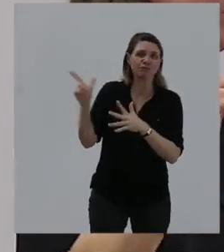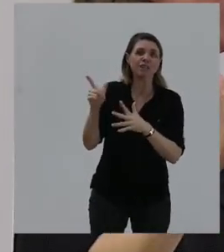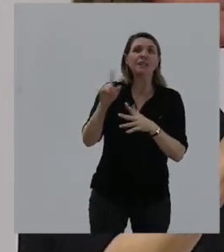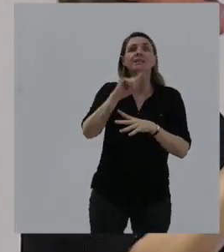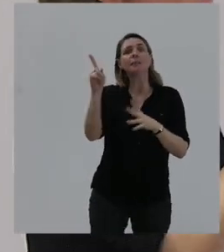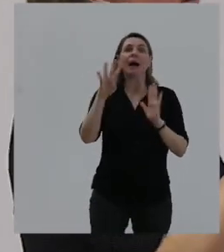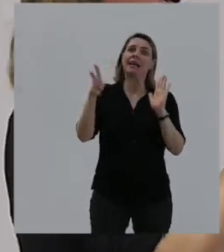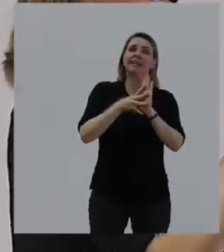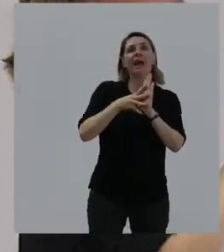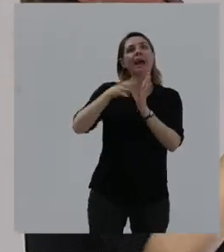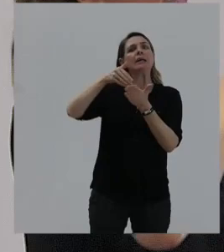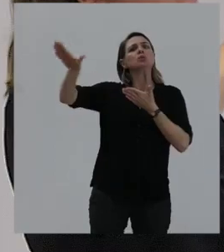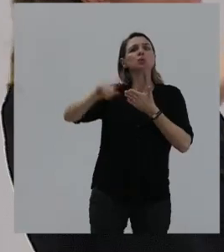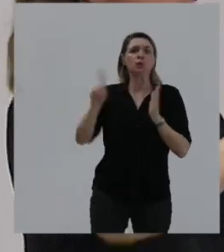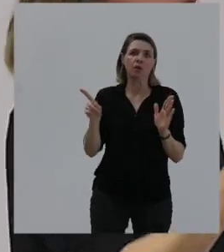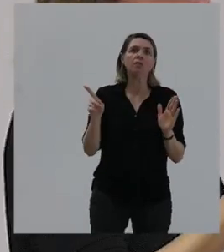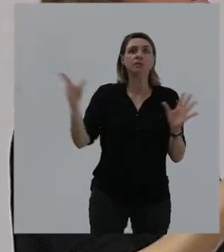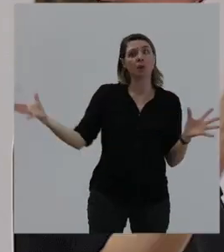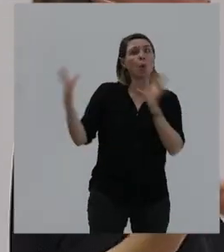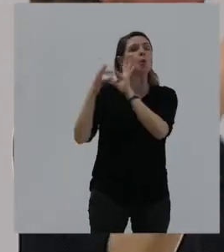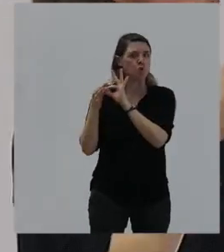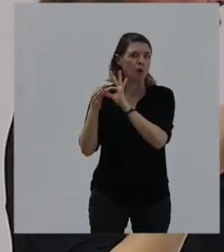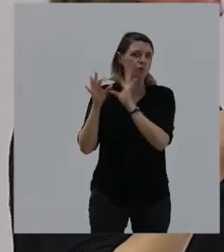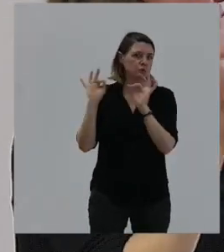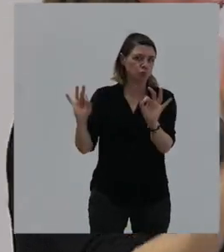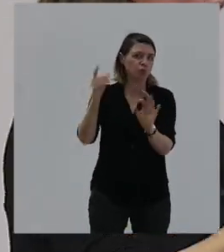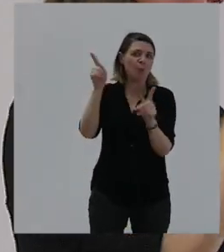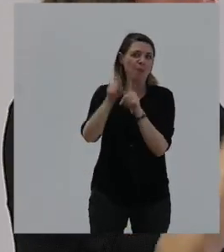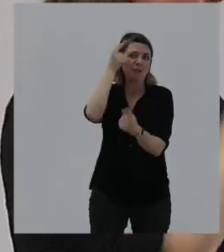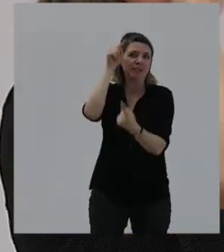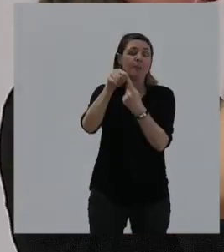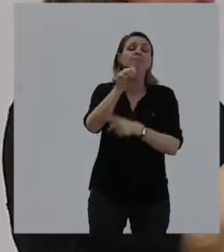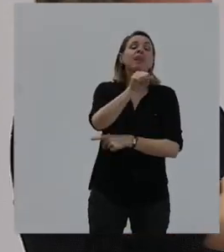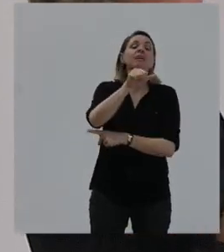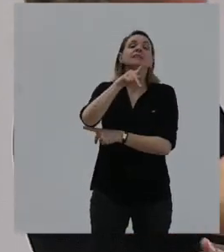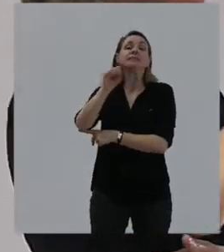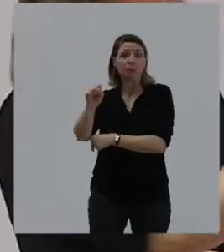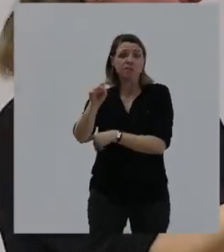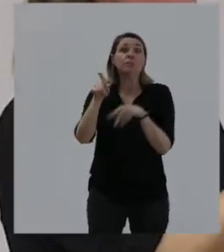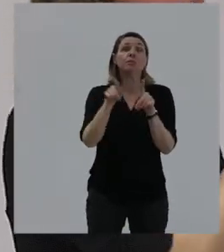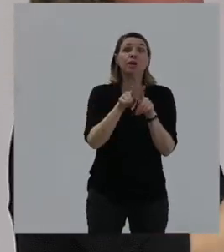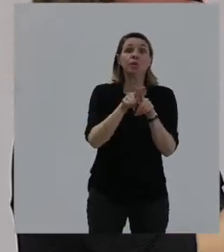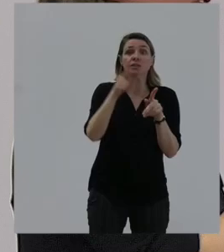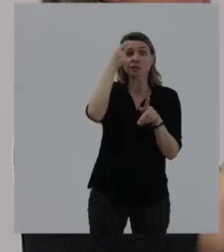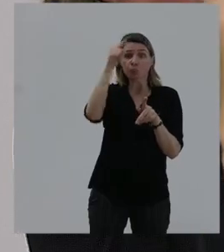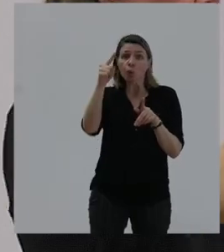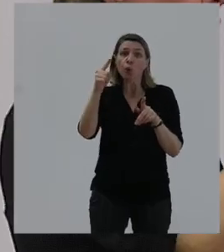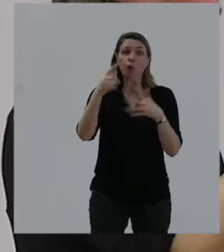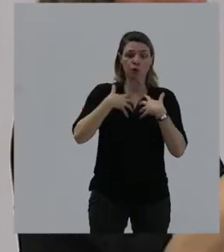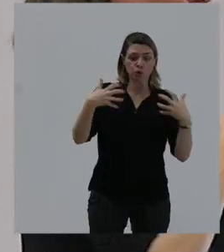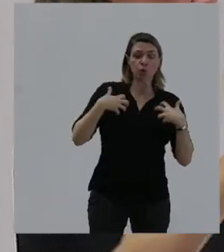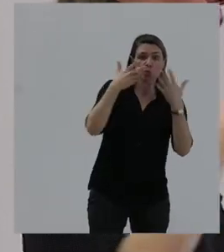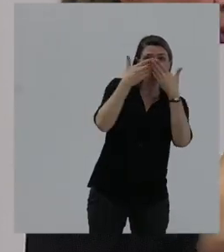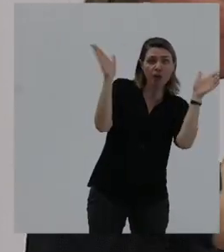c'est pas du tout un critère d'exclusion. Je crois que c'est au contraire quelque chose sur lequel on va se rejoindre. Sur les SAPS, mais également par les politiques de science